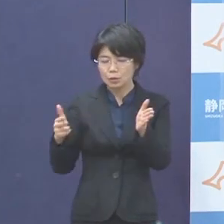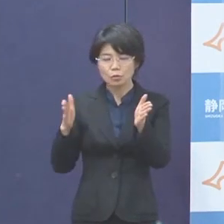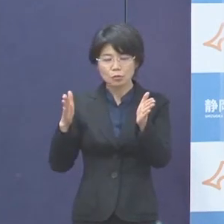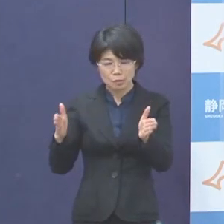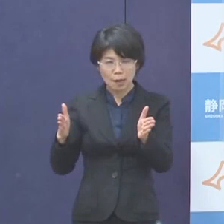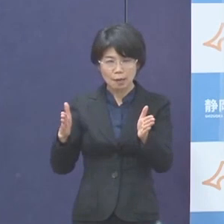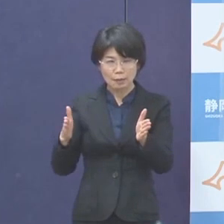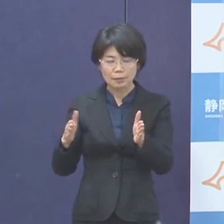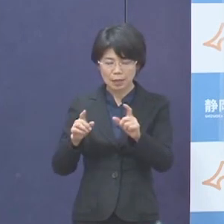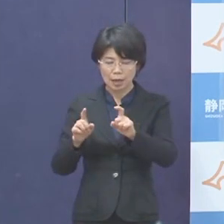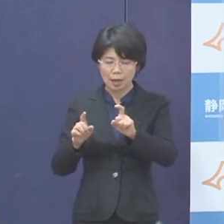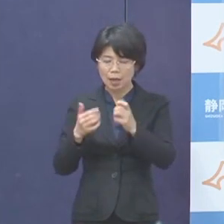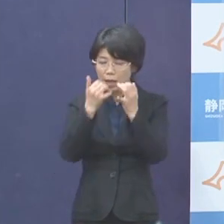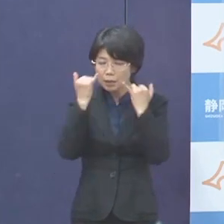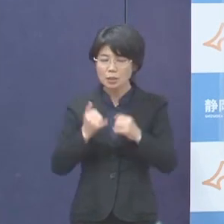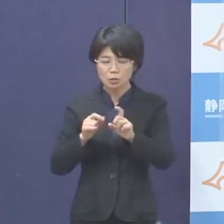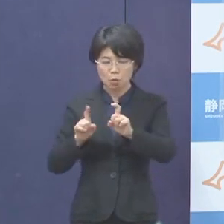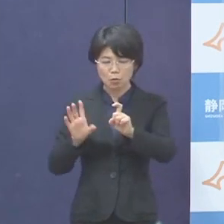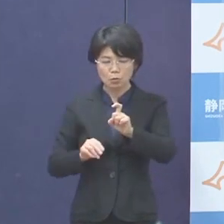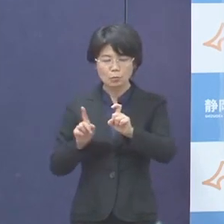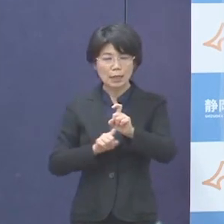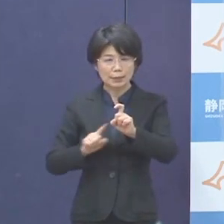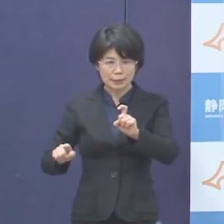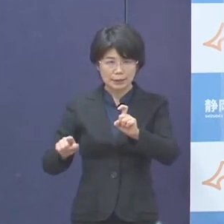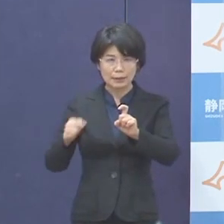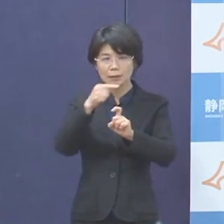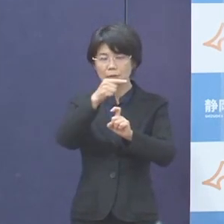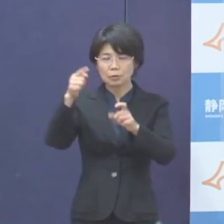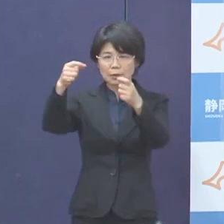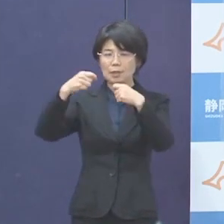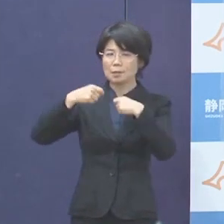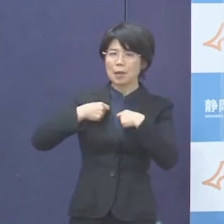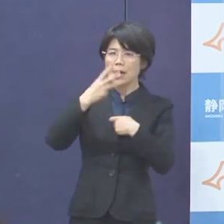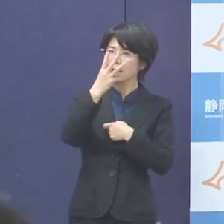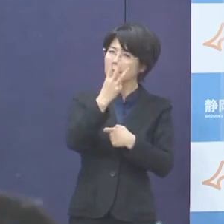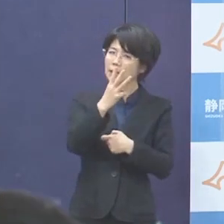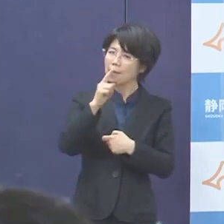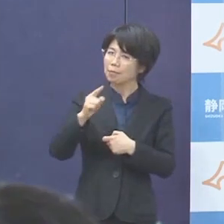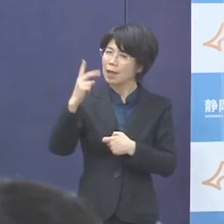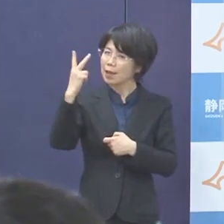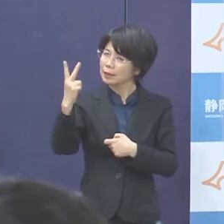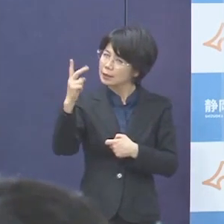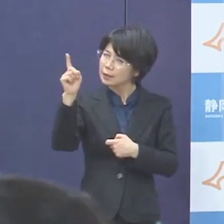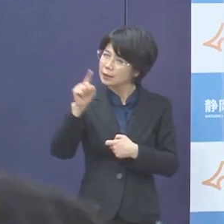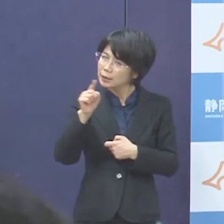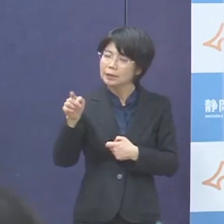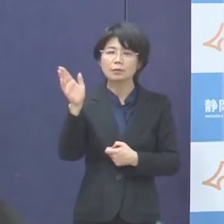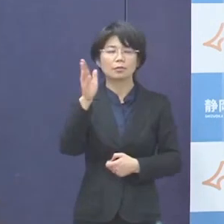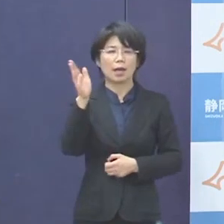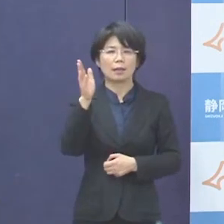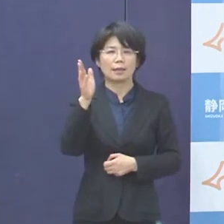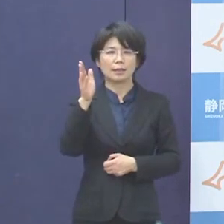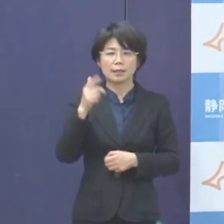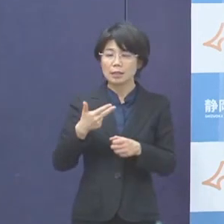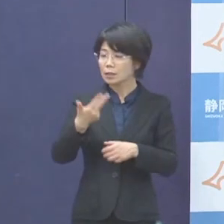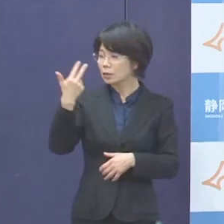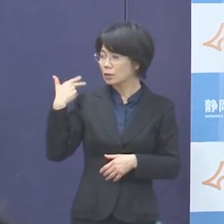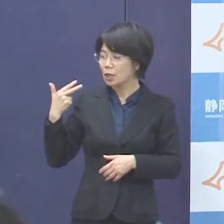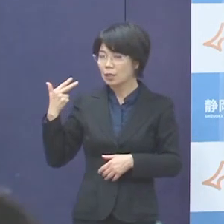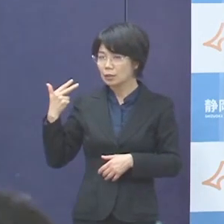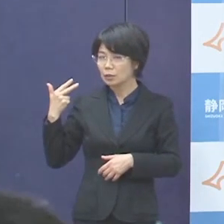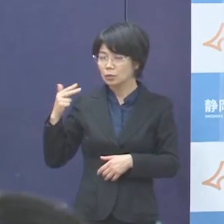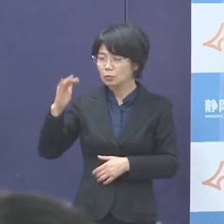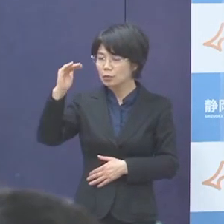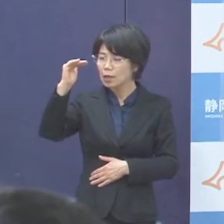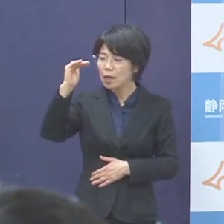りの新規感染者数が 3.2 程度と、いうことでございまして、先週比では 0.7